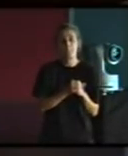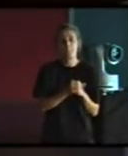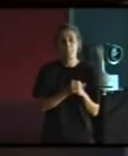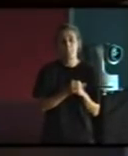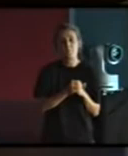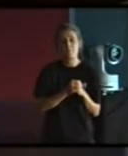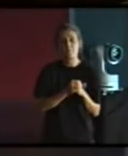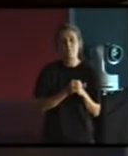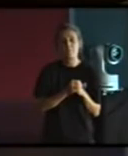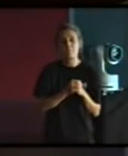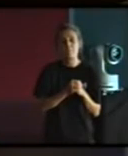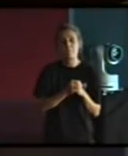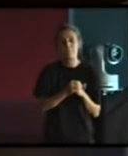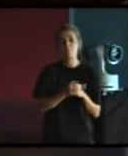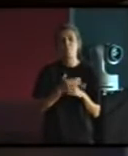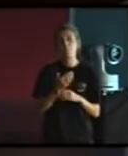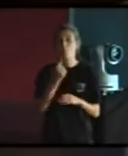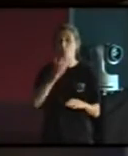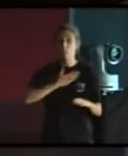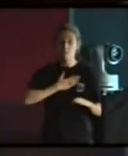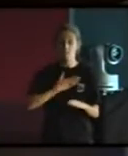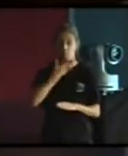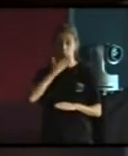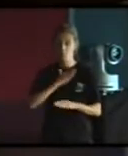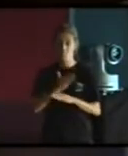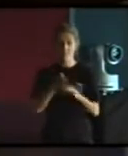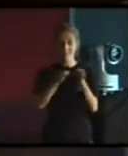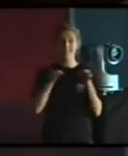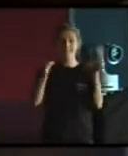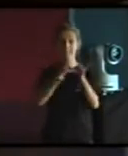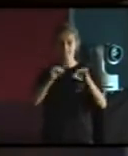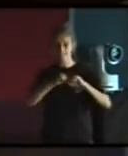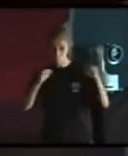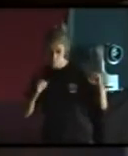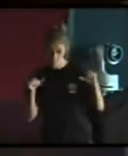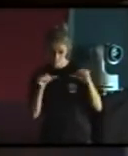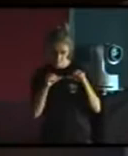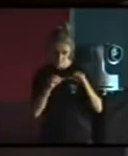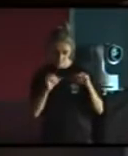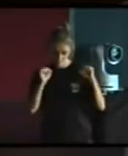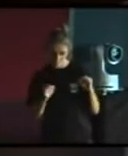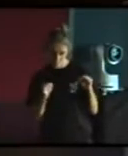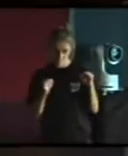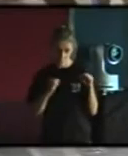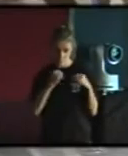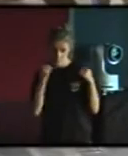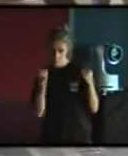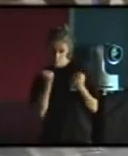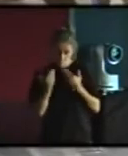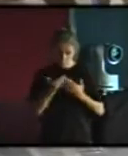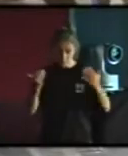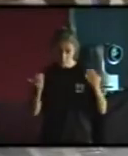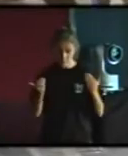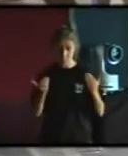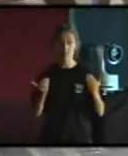l'optique et qu'en réalité, il fallait surtout exploiter le potentiel de cet élément-là et conserver la jauge. Et si on partait du principe que cette jauge était ainsi faite, qu'il